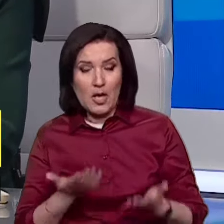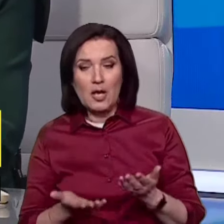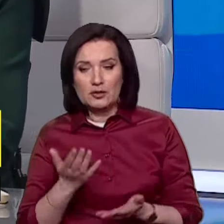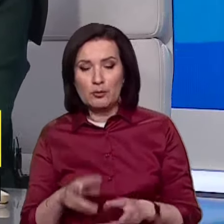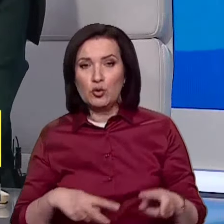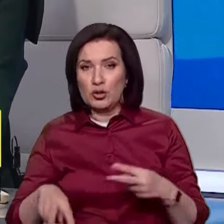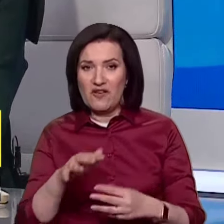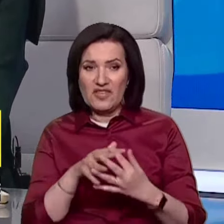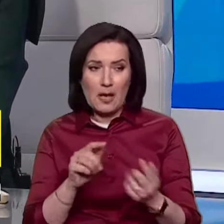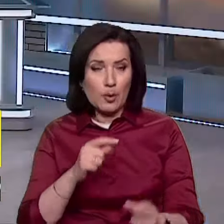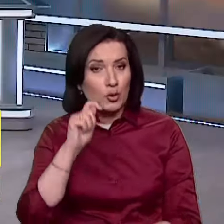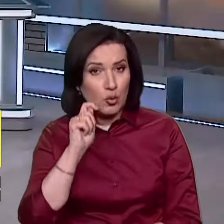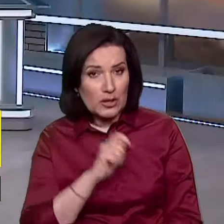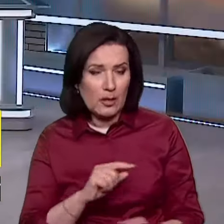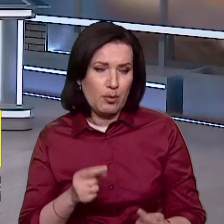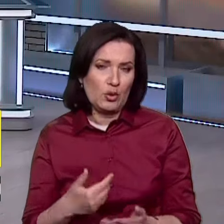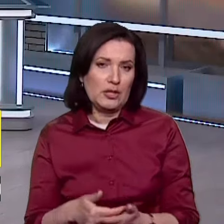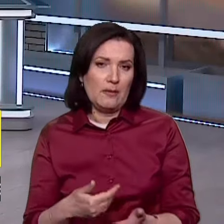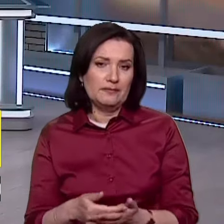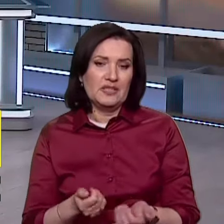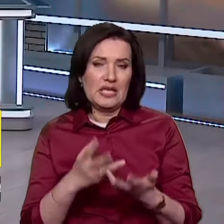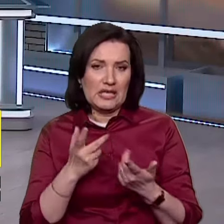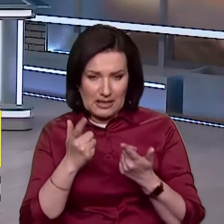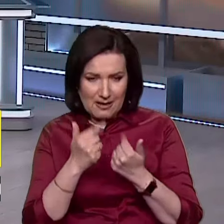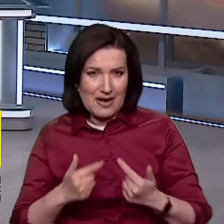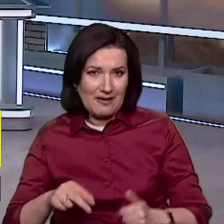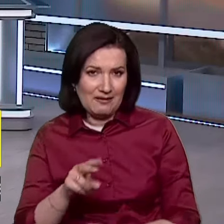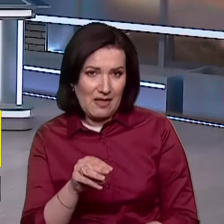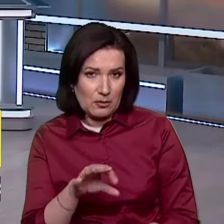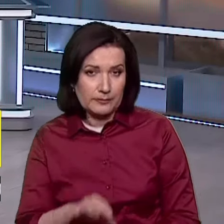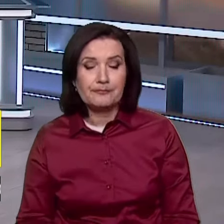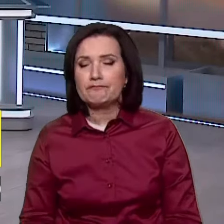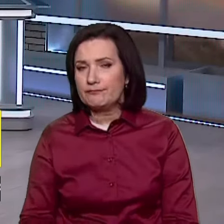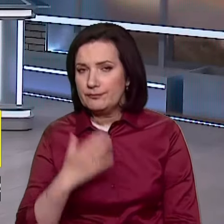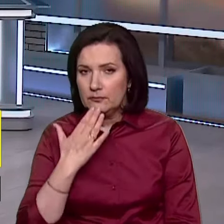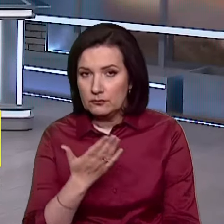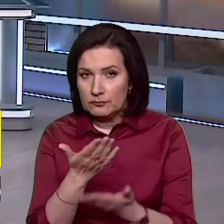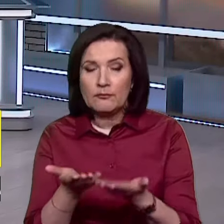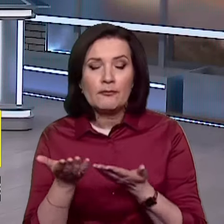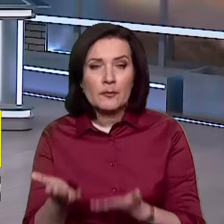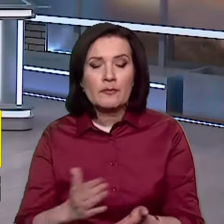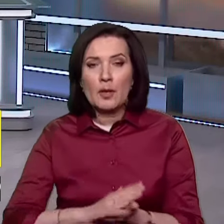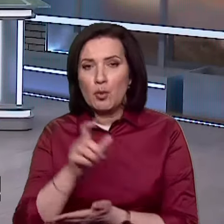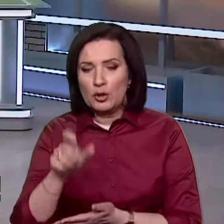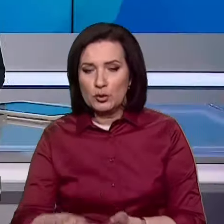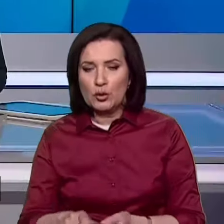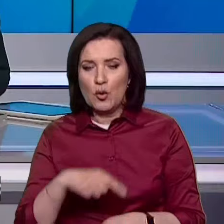буде одночасна війна і проти України, і проти, наприклад, деяких країн НАТО. Пане Володимире, дуже вам дякуємо. Володимир Фесенко,